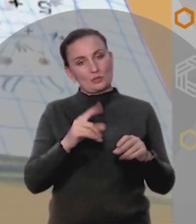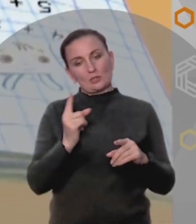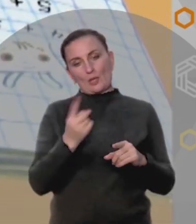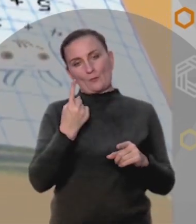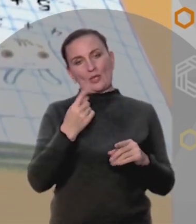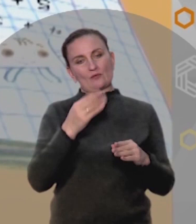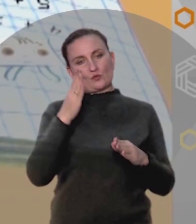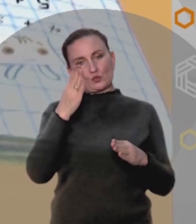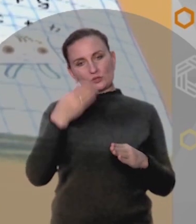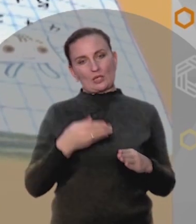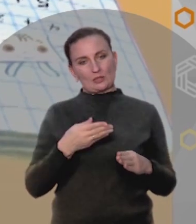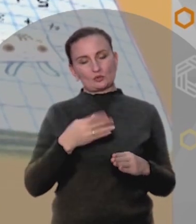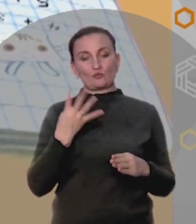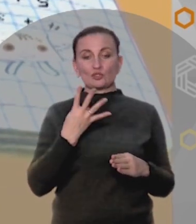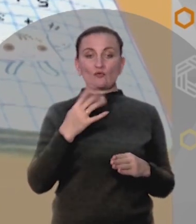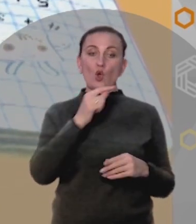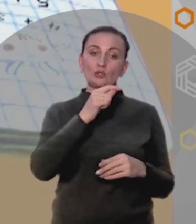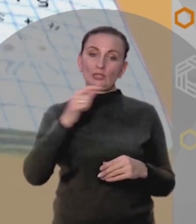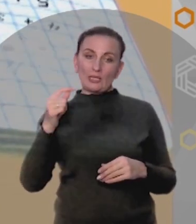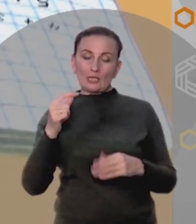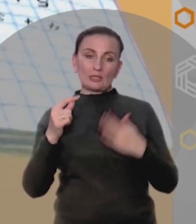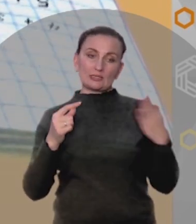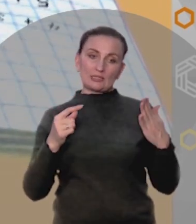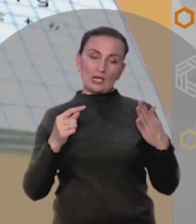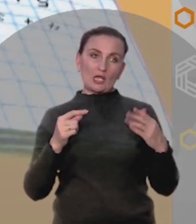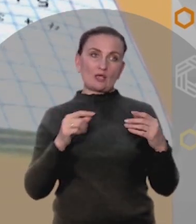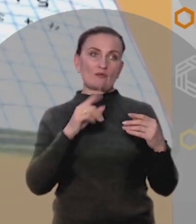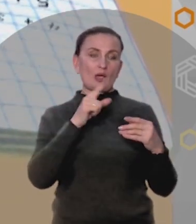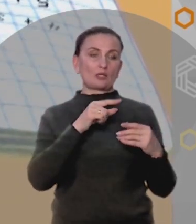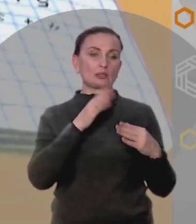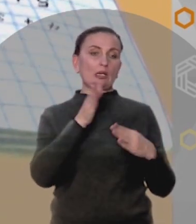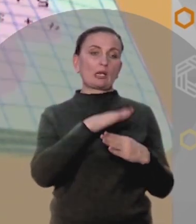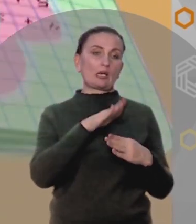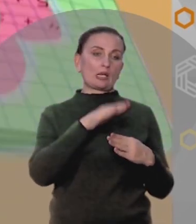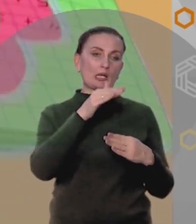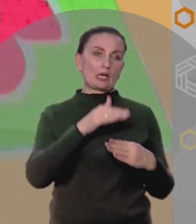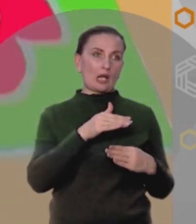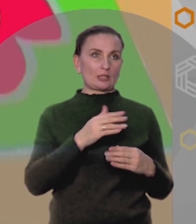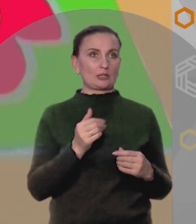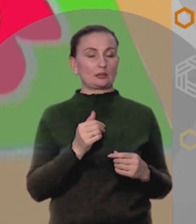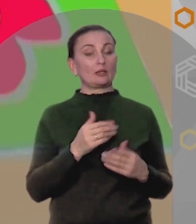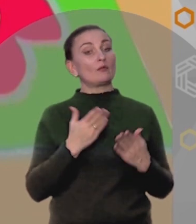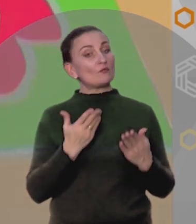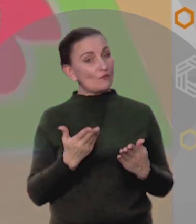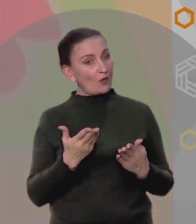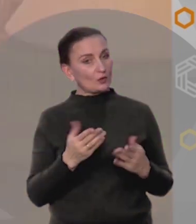и пустили ее на первую страницу в четвертый ряд слева от края.